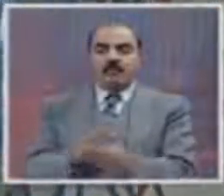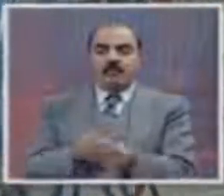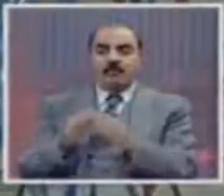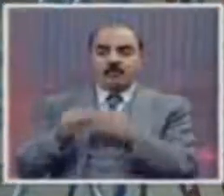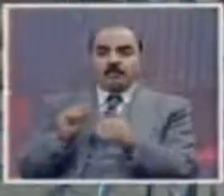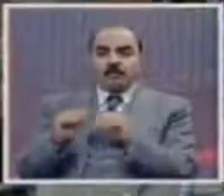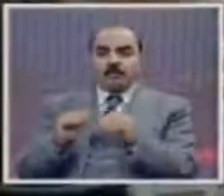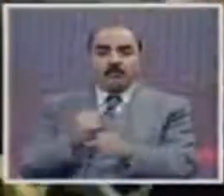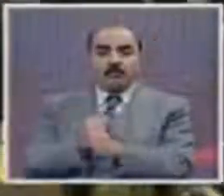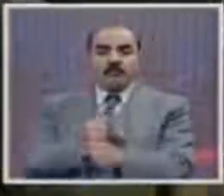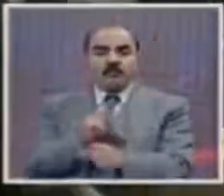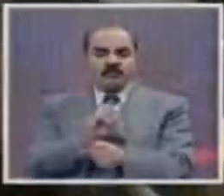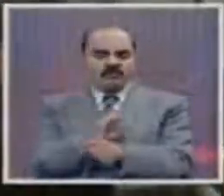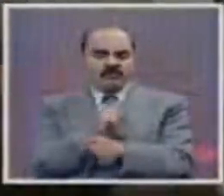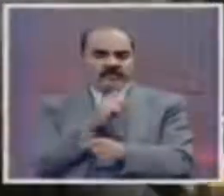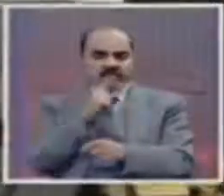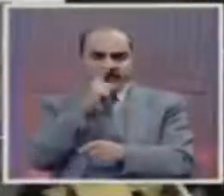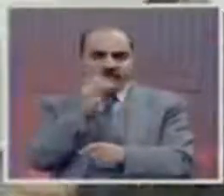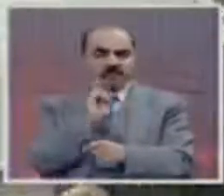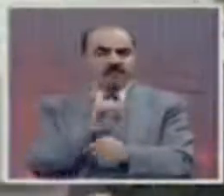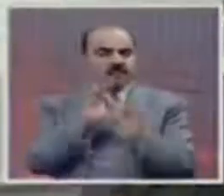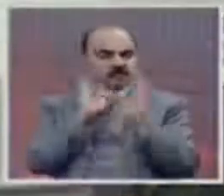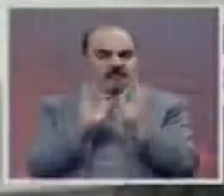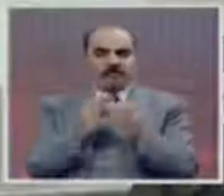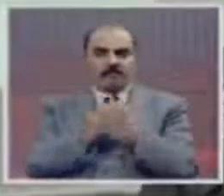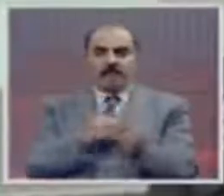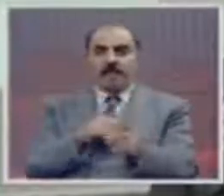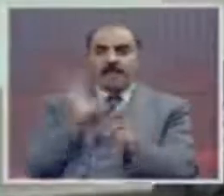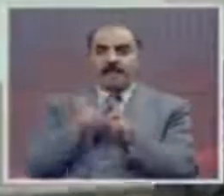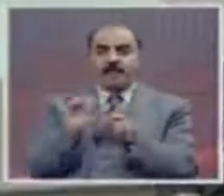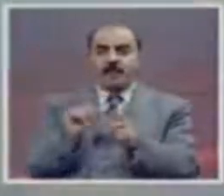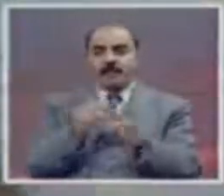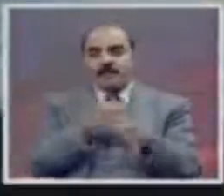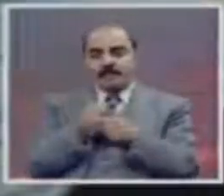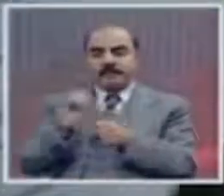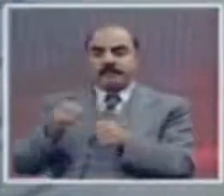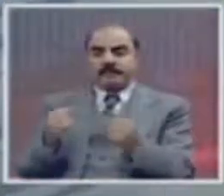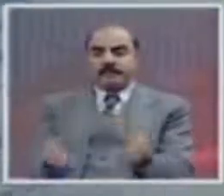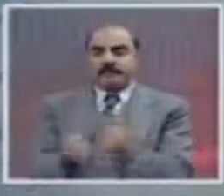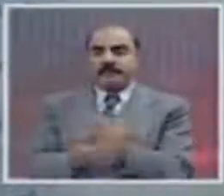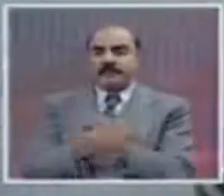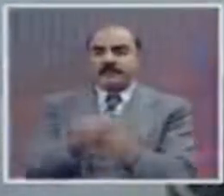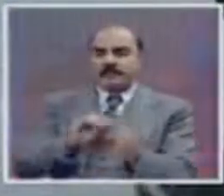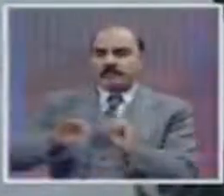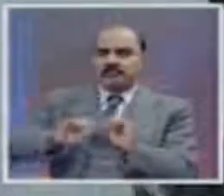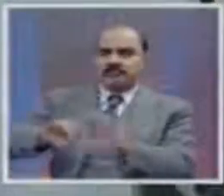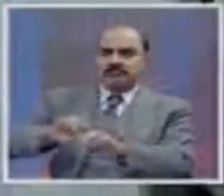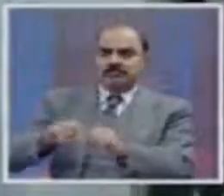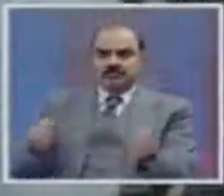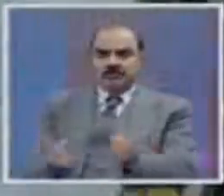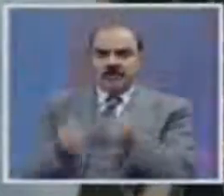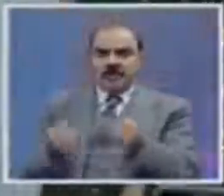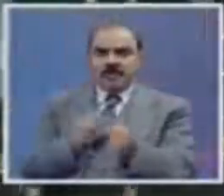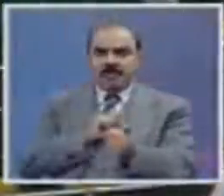المصري بالعمالة المؤهلة لتنفيذ المهام المنوطة بها هدف رئيس لحركة التطوير الدؤوبة التي يشهدها